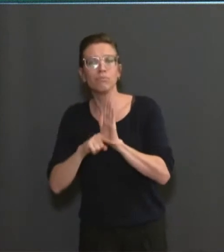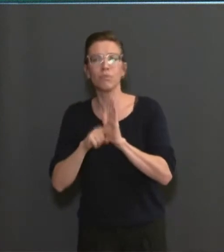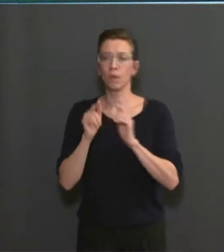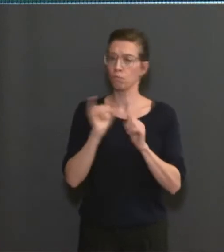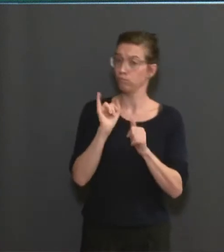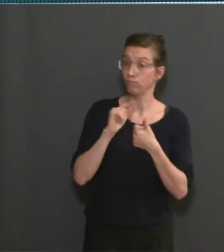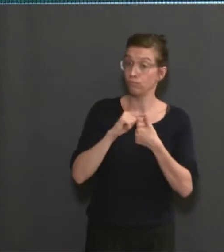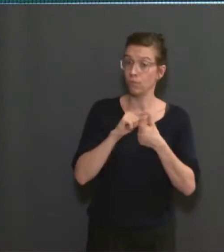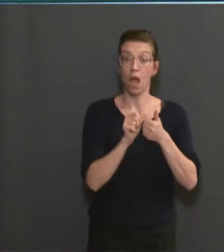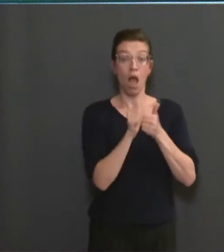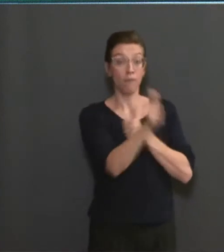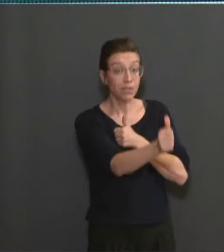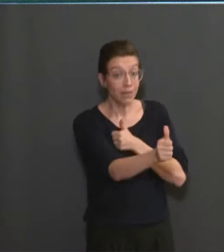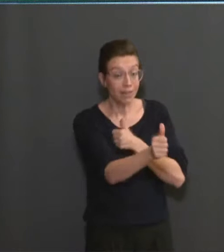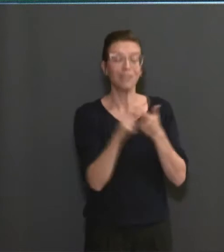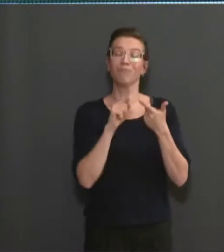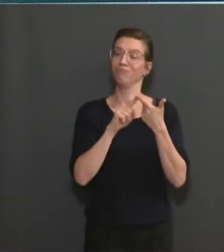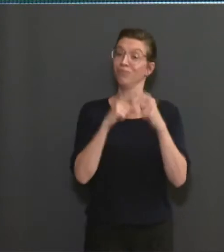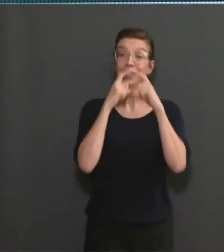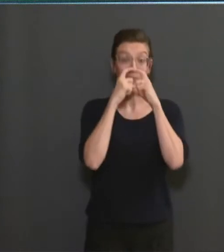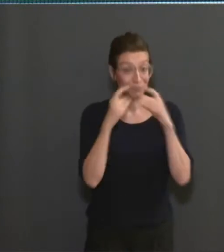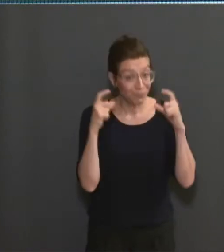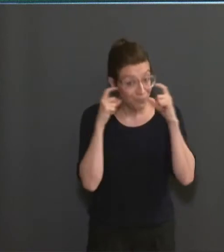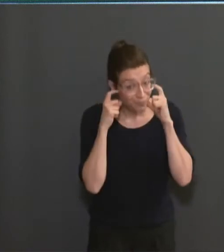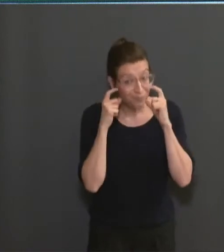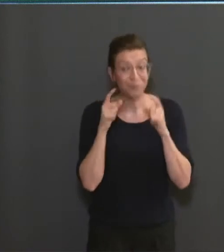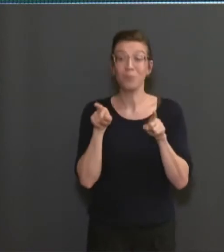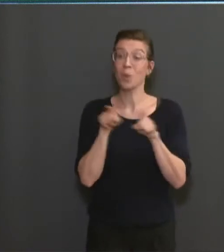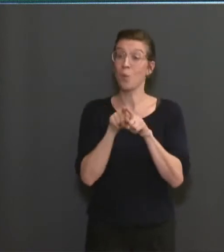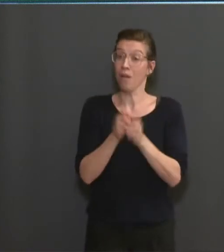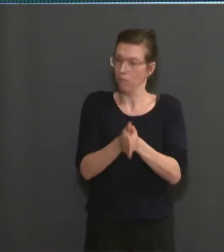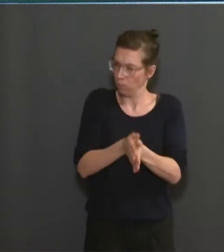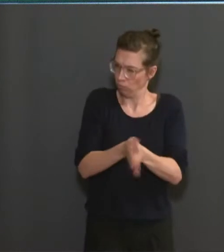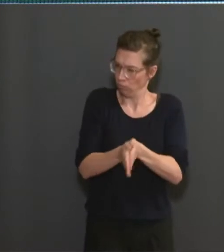een mondmasker dragen en vaak hun handen wassen.